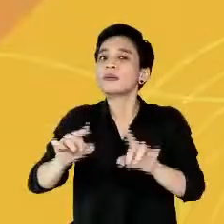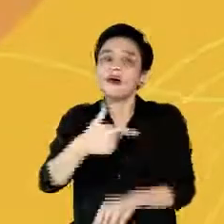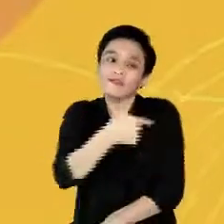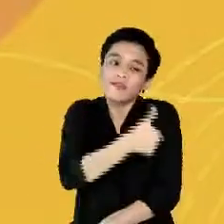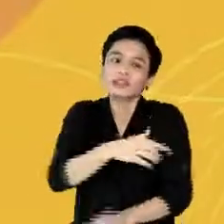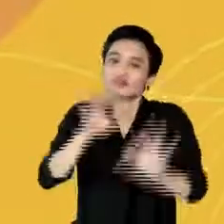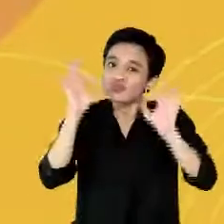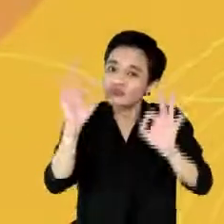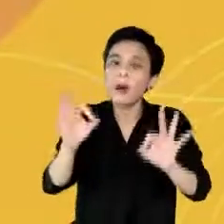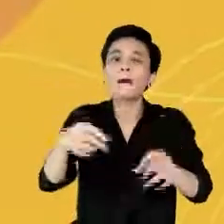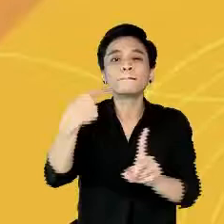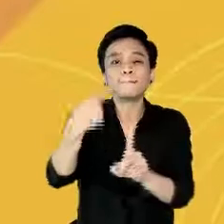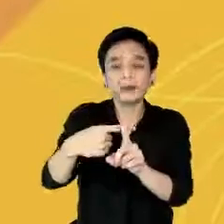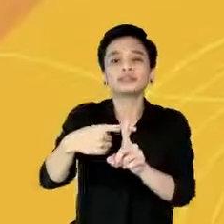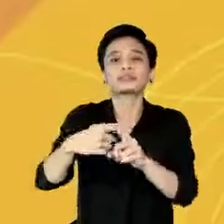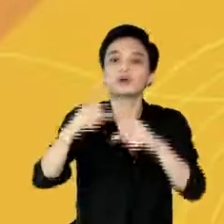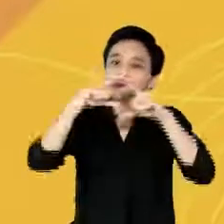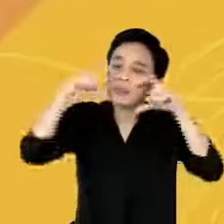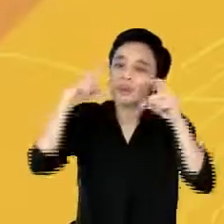portal kesehatan